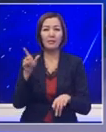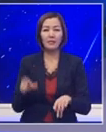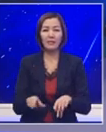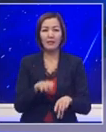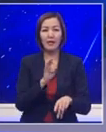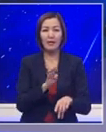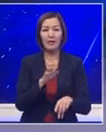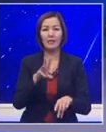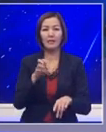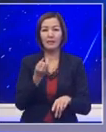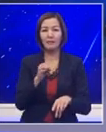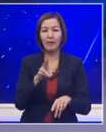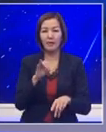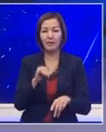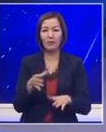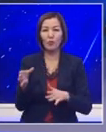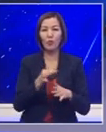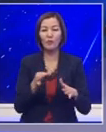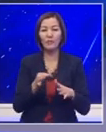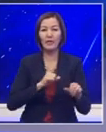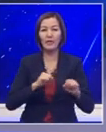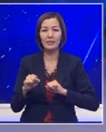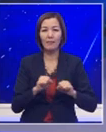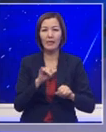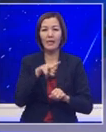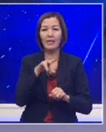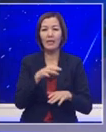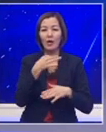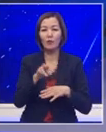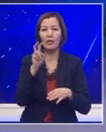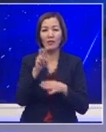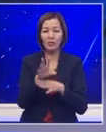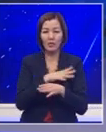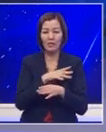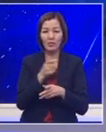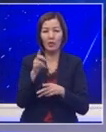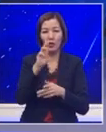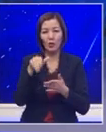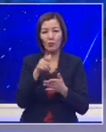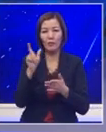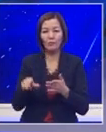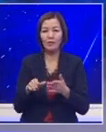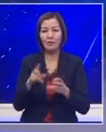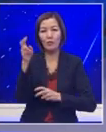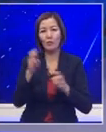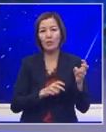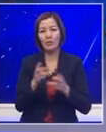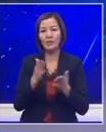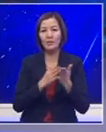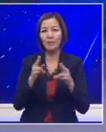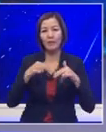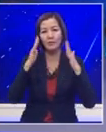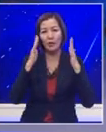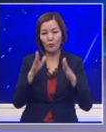Премьер-министр Алихан Смайловтың облыстағы сапары Іле ауданында жалғасты. Үкімет басшысы өңірдің өнеркәсіп секторына